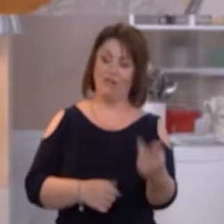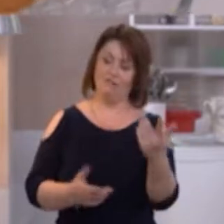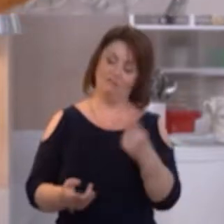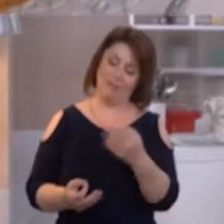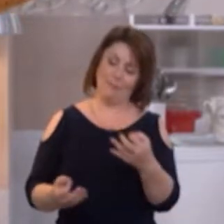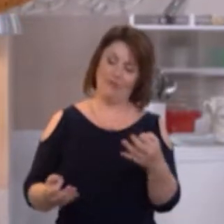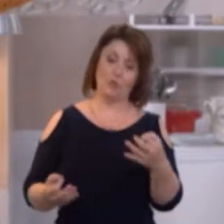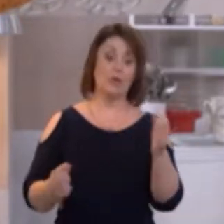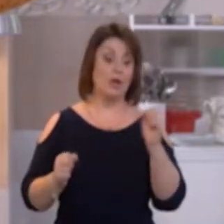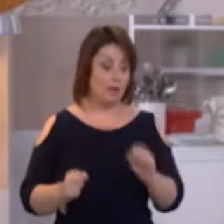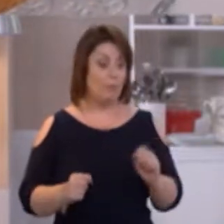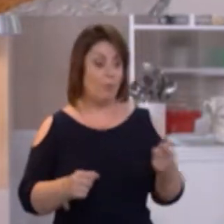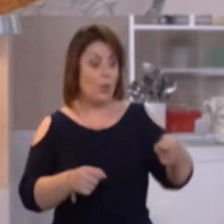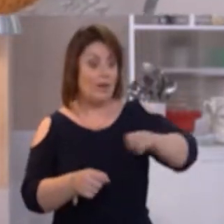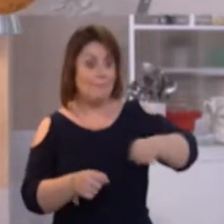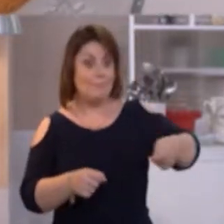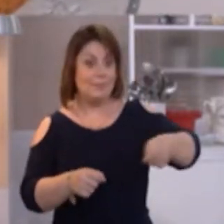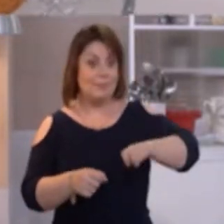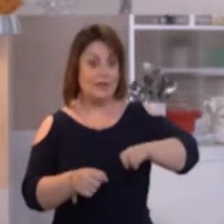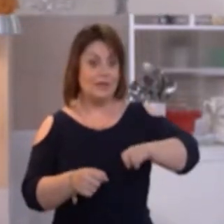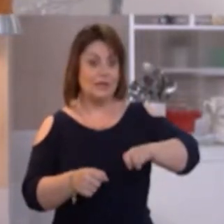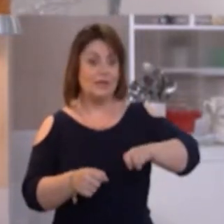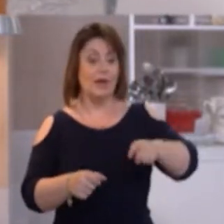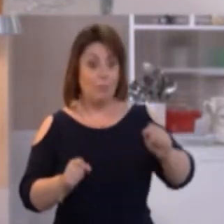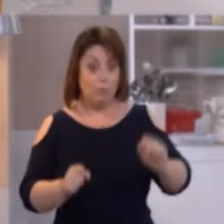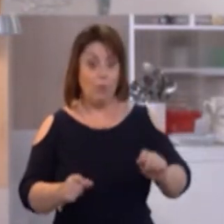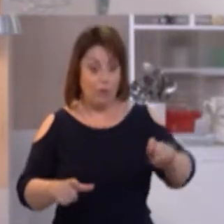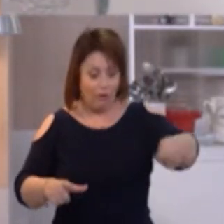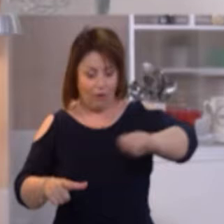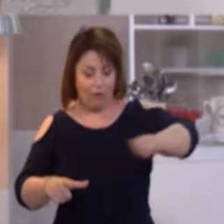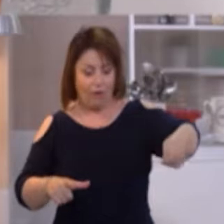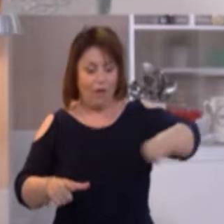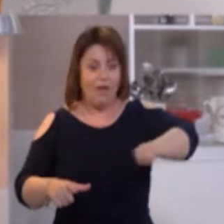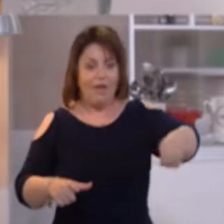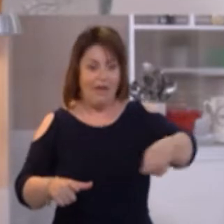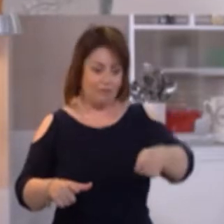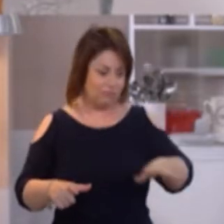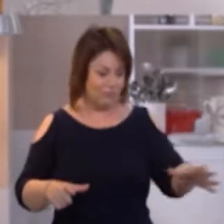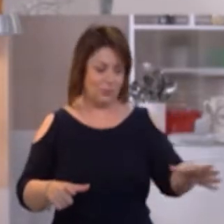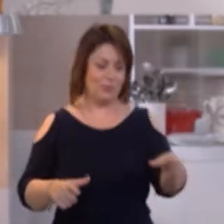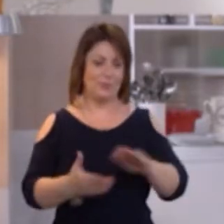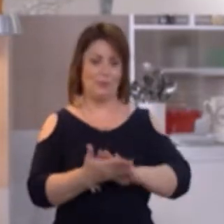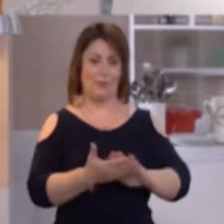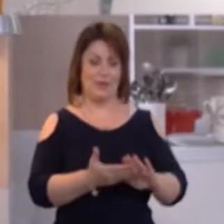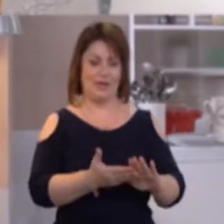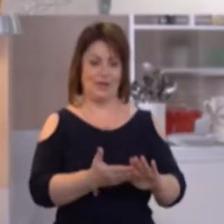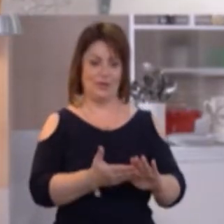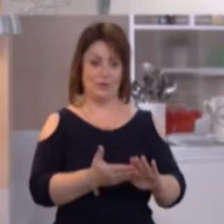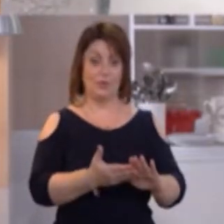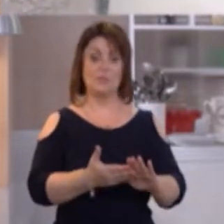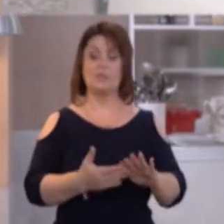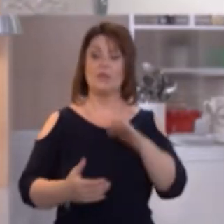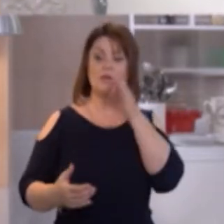via. Posso riempire? Hai fatto tutto tu, come il minimo devi finire il piatto. Finisco il piatto. No? E così, facendo